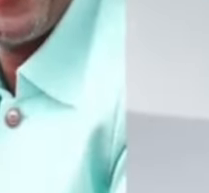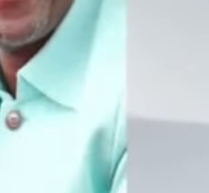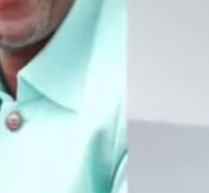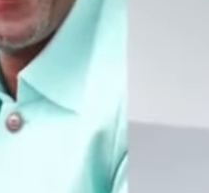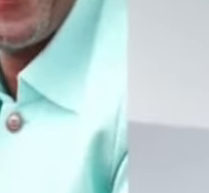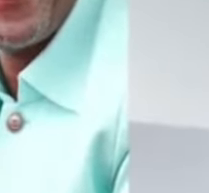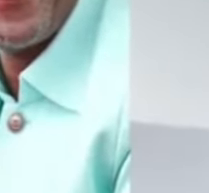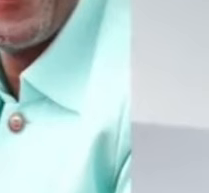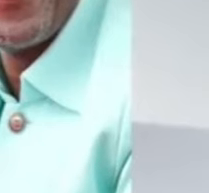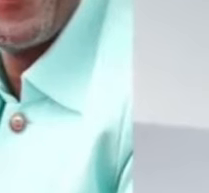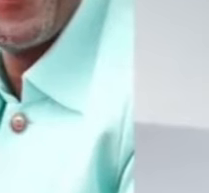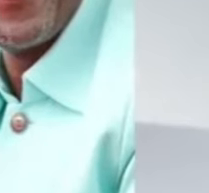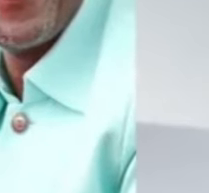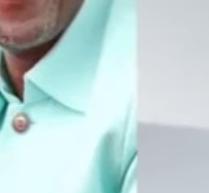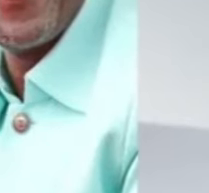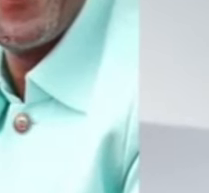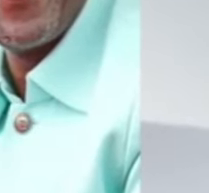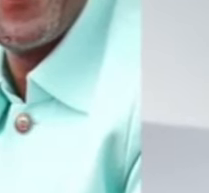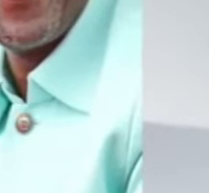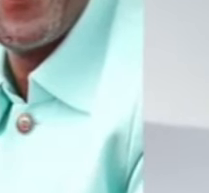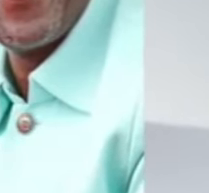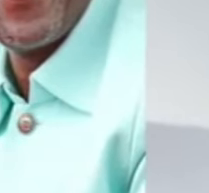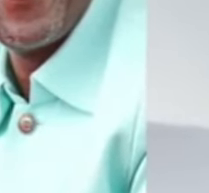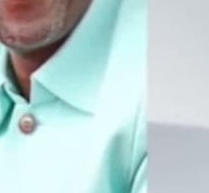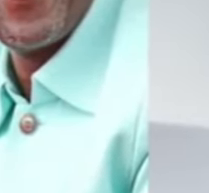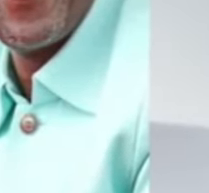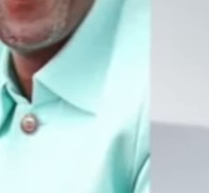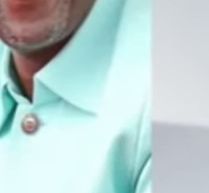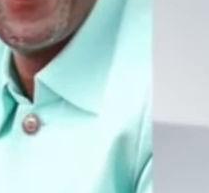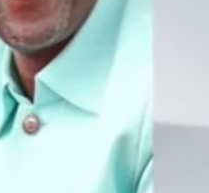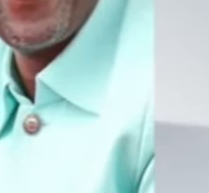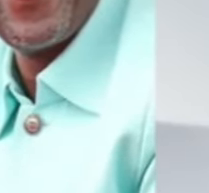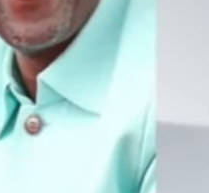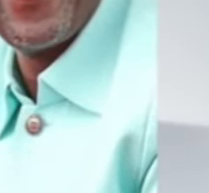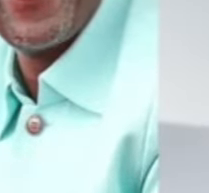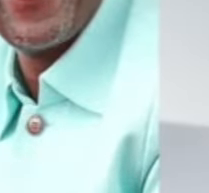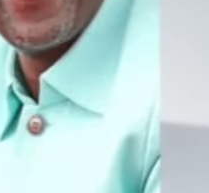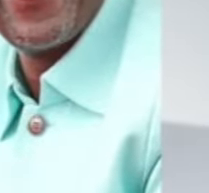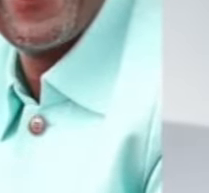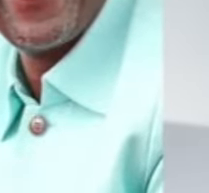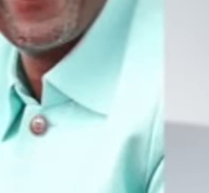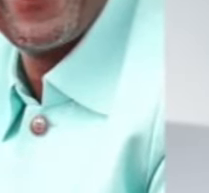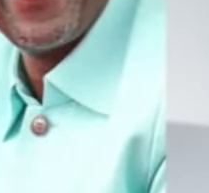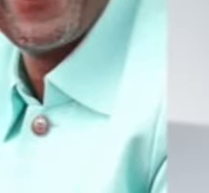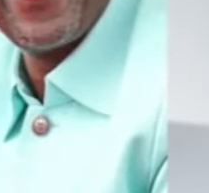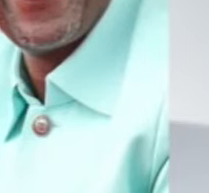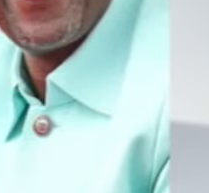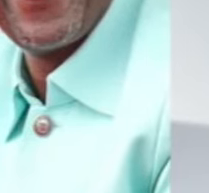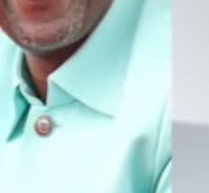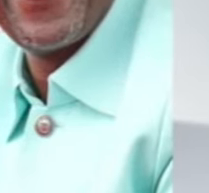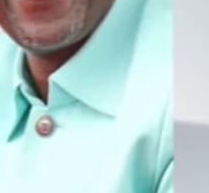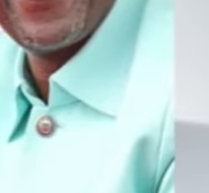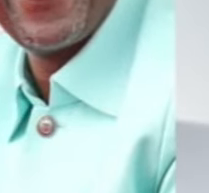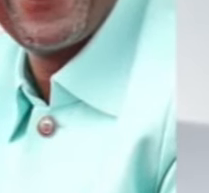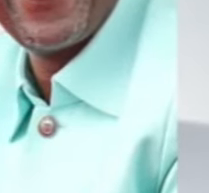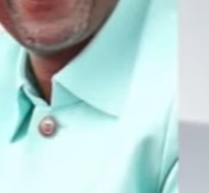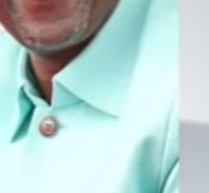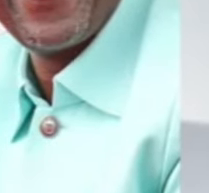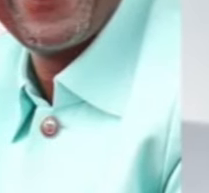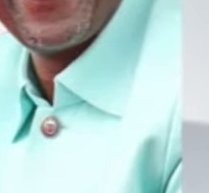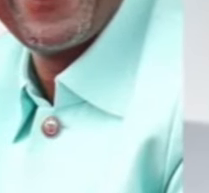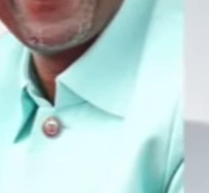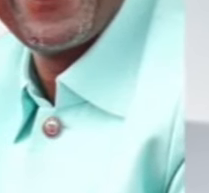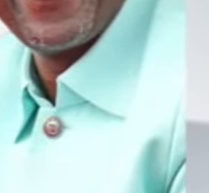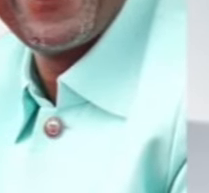shilingi bilioni 50 ilizinduliwa Novemba mwaka jana, na Wakenya wamekuwa wakikopa kati ya shilingi 500 na